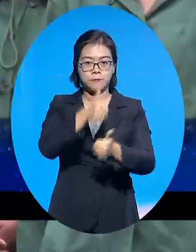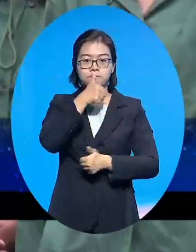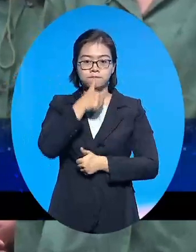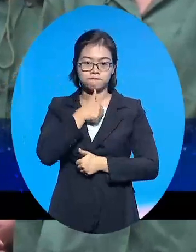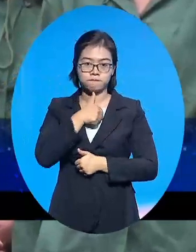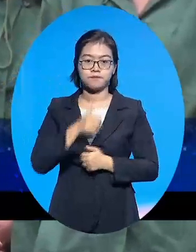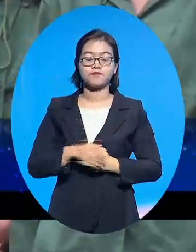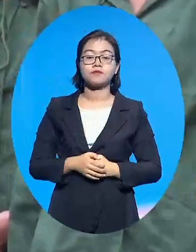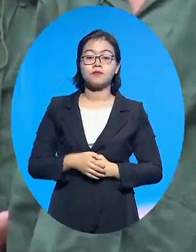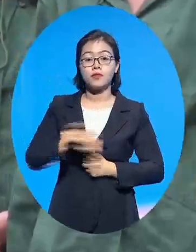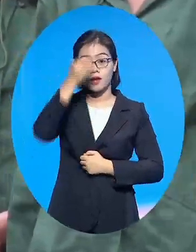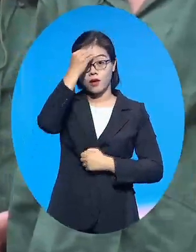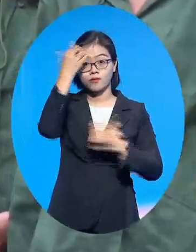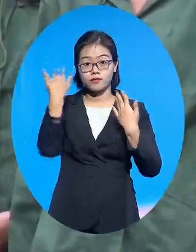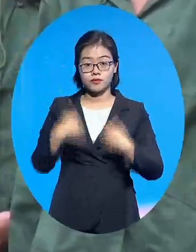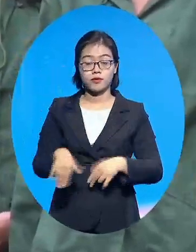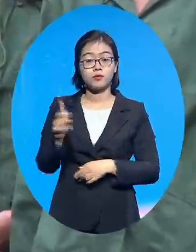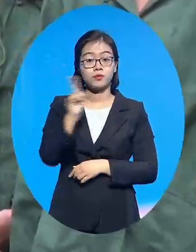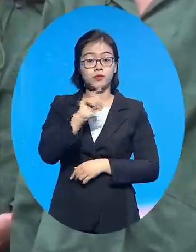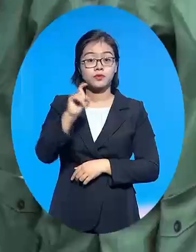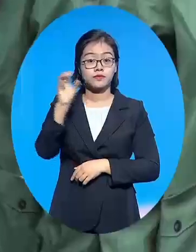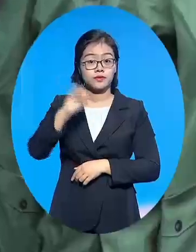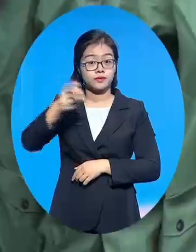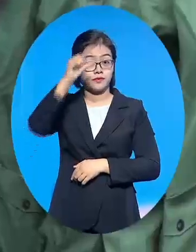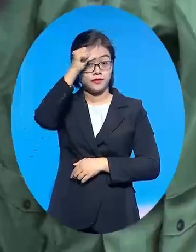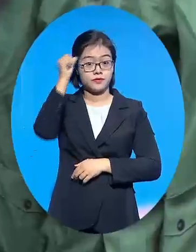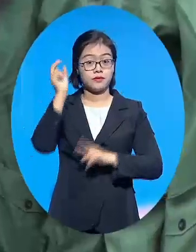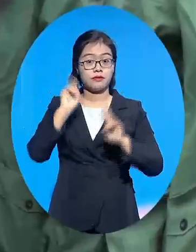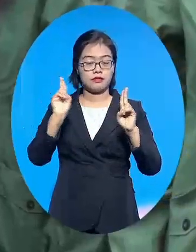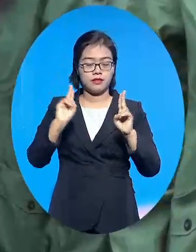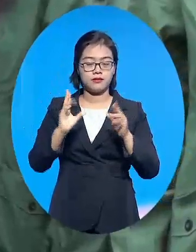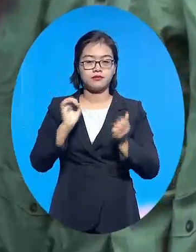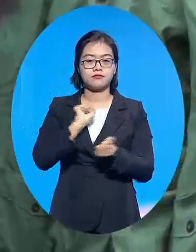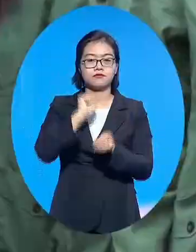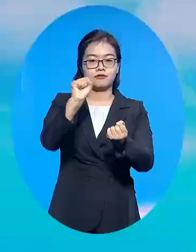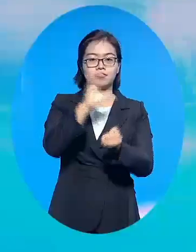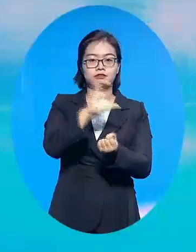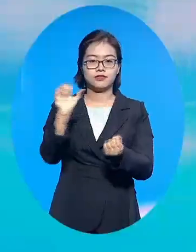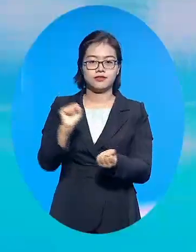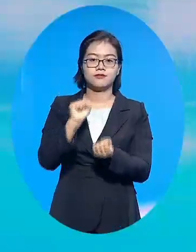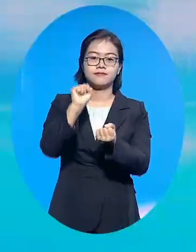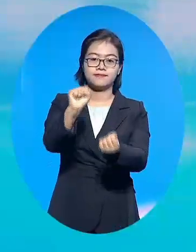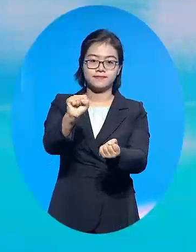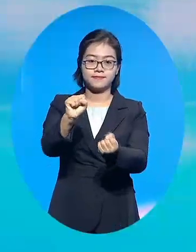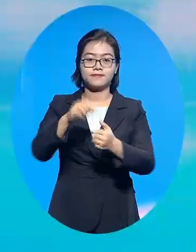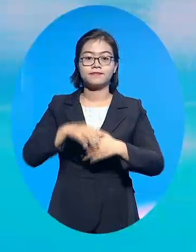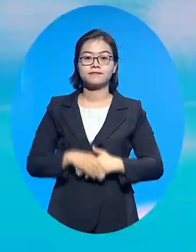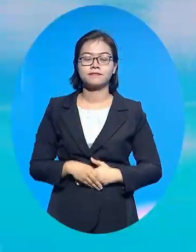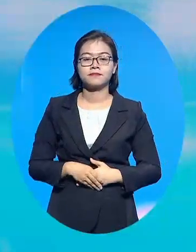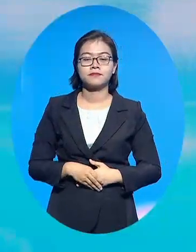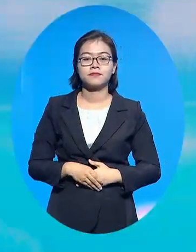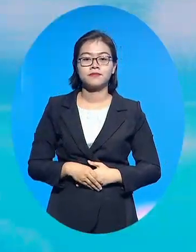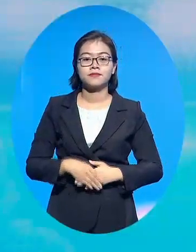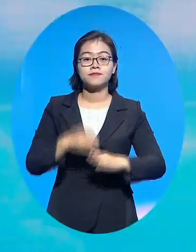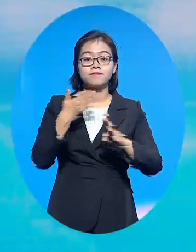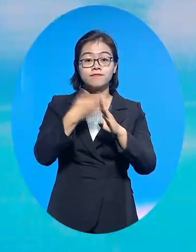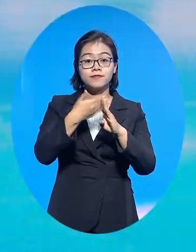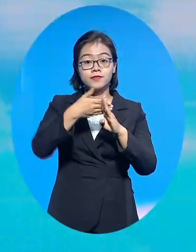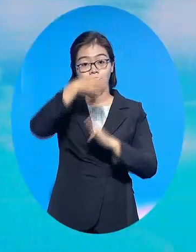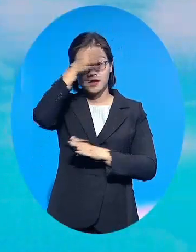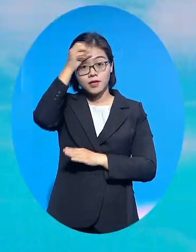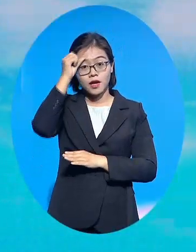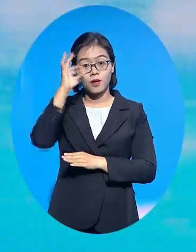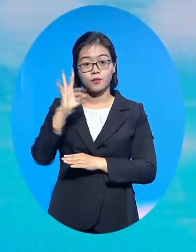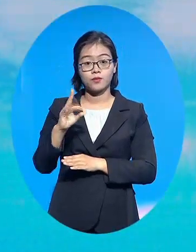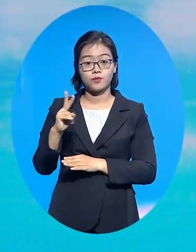thúc khóa học 100% sinh viên đủ điều kiện được cấp chứng chỉ giáo dục quốc phòng và an ninh phân hiệu trường Đại học Thủy Lợi cơ